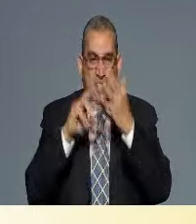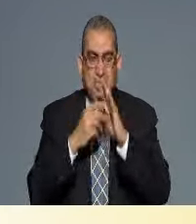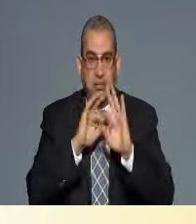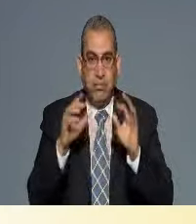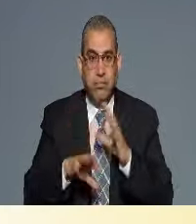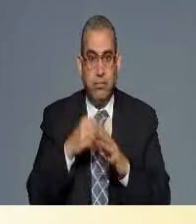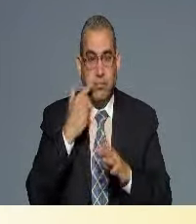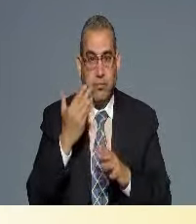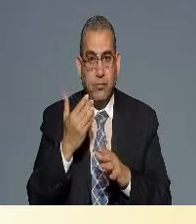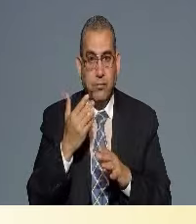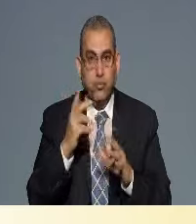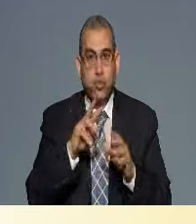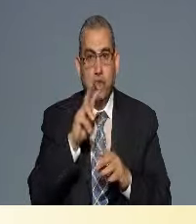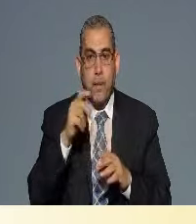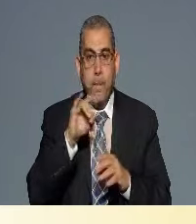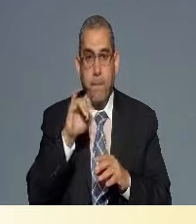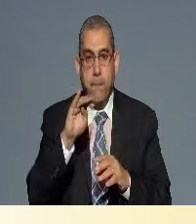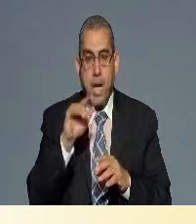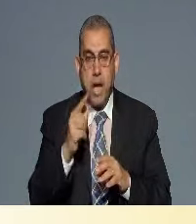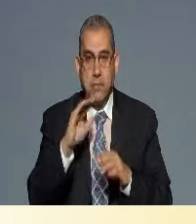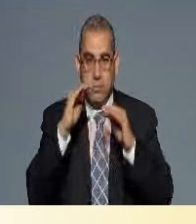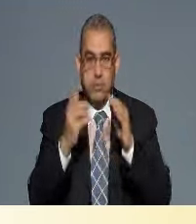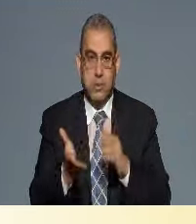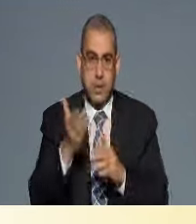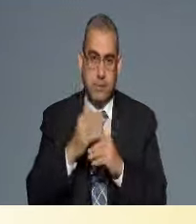من 700 ميجا فولت.